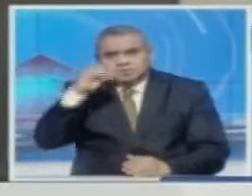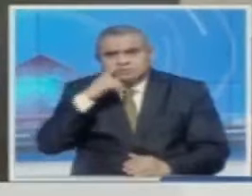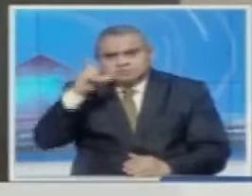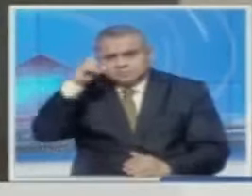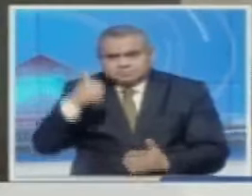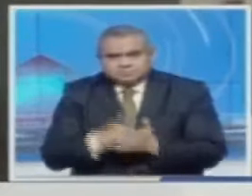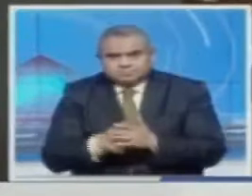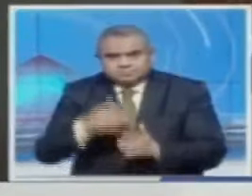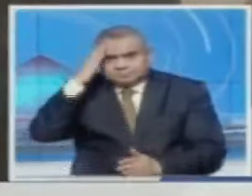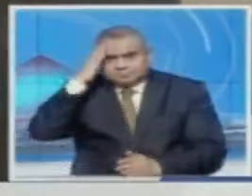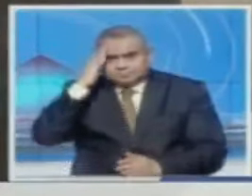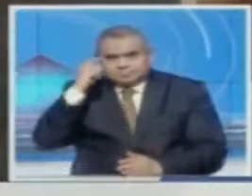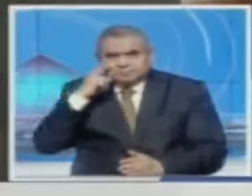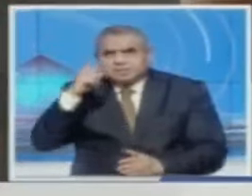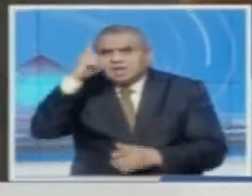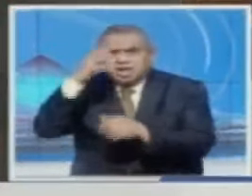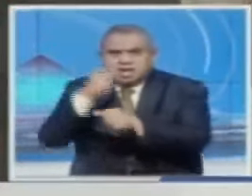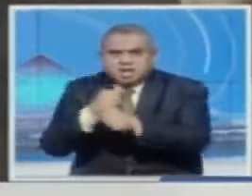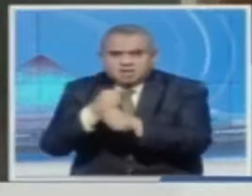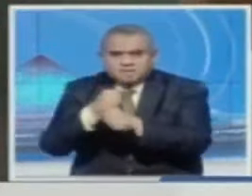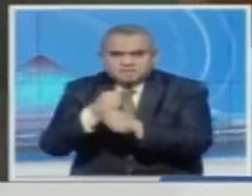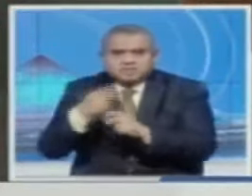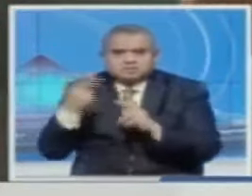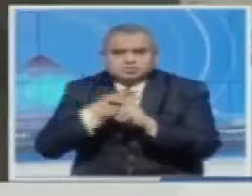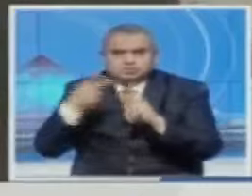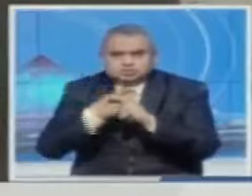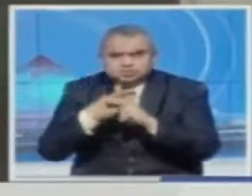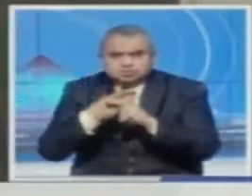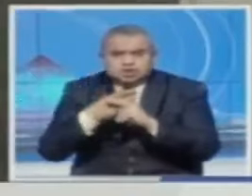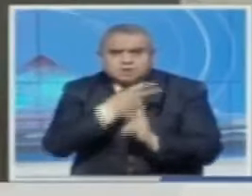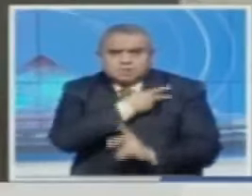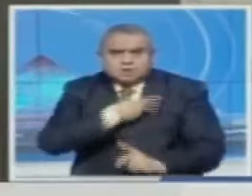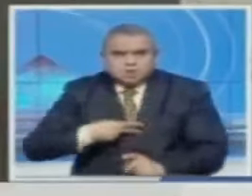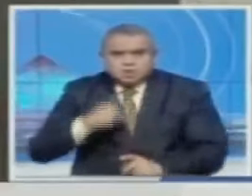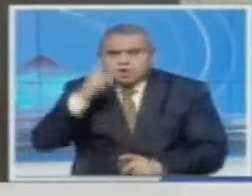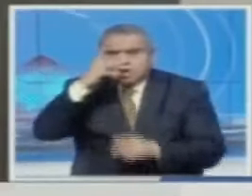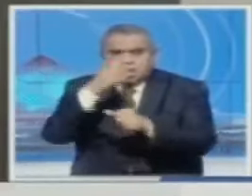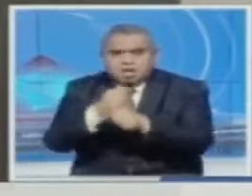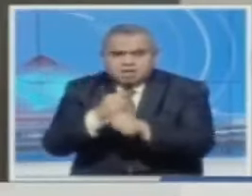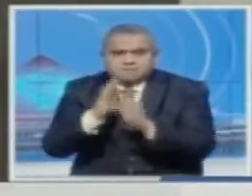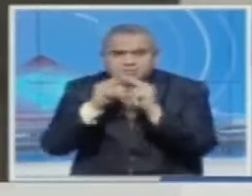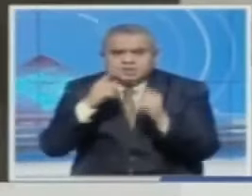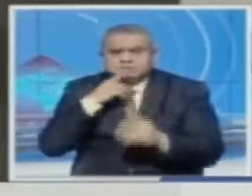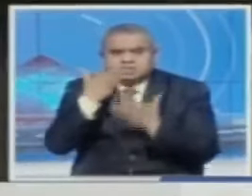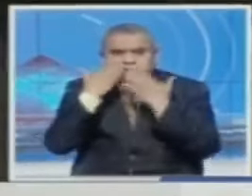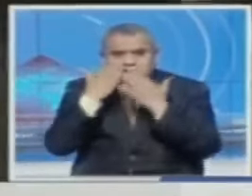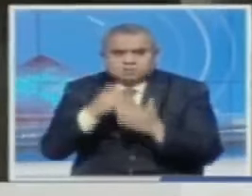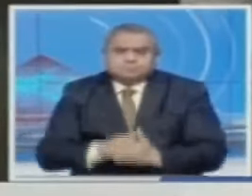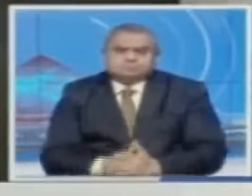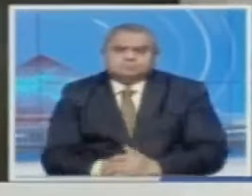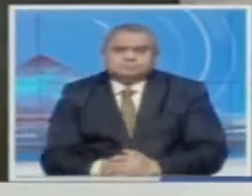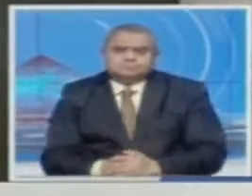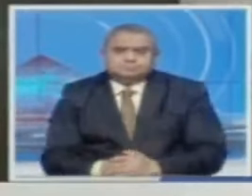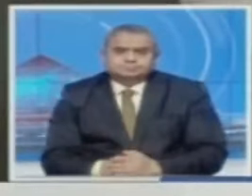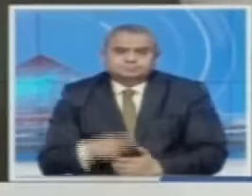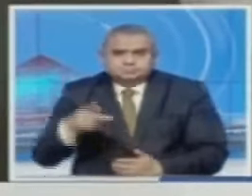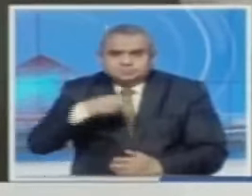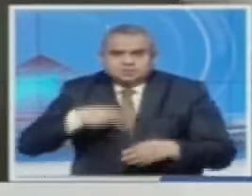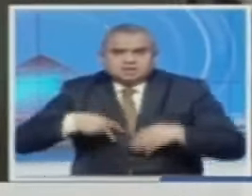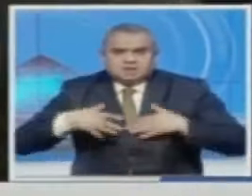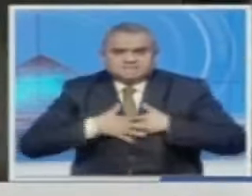الأمل. حفظك الله قيادة وشعب يا مصر. حفظك الله قيادة وشعب يا مصر. أمين يا رب العالمين. بارك الله فيك. فرحة من